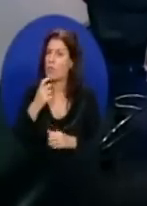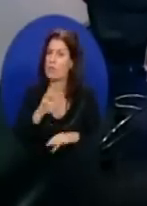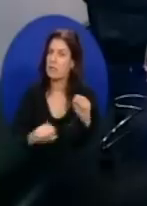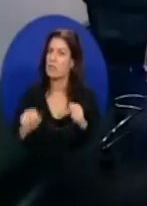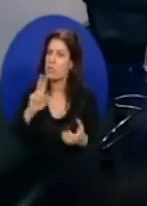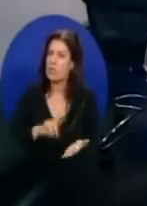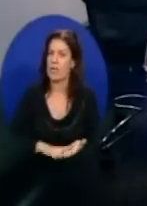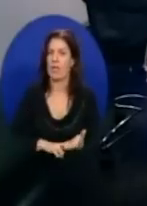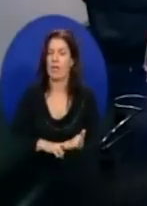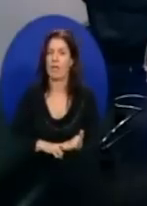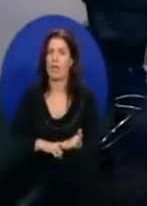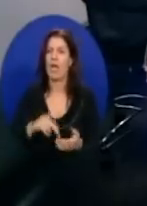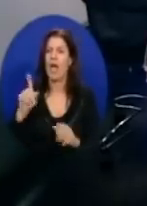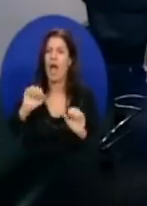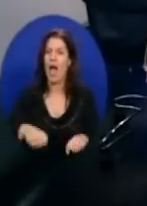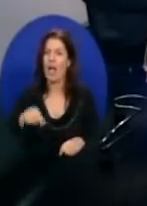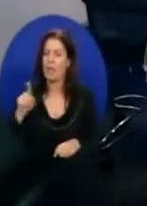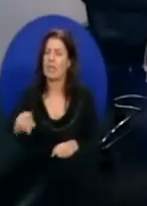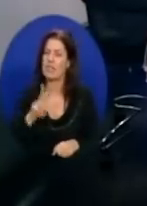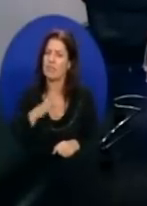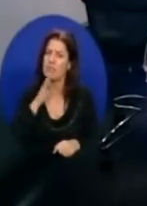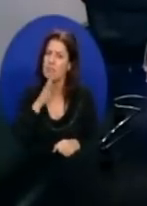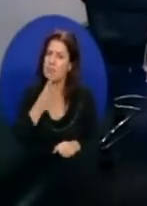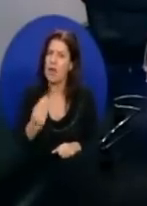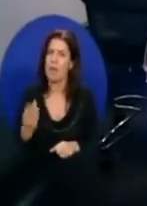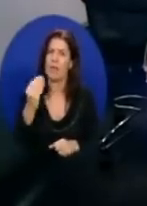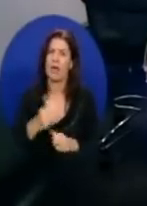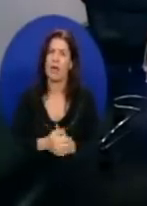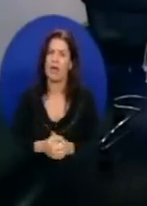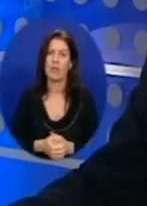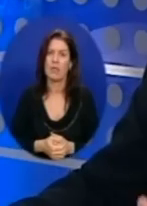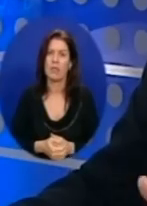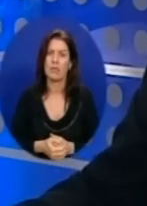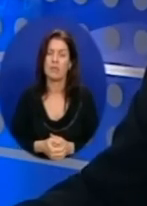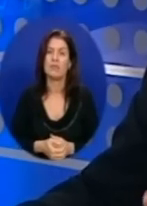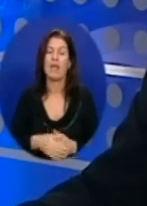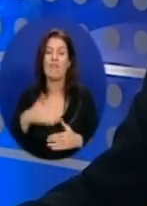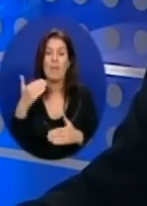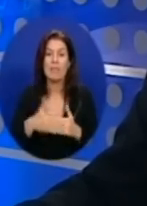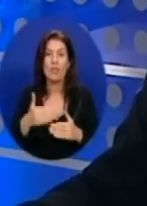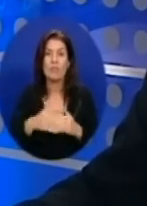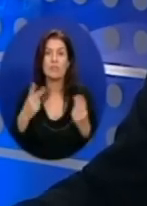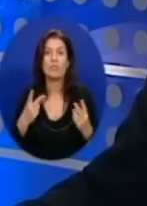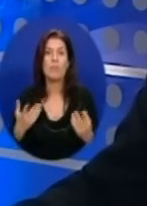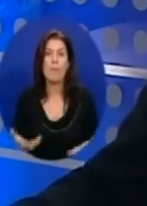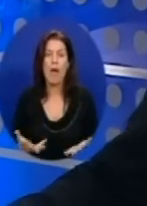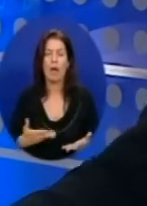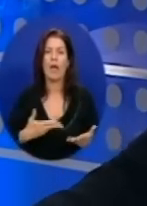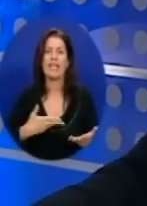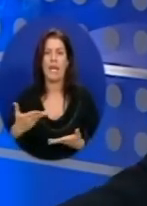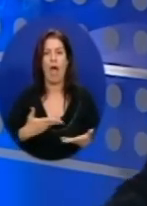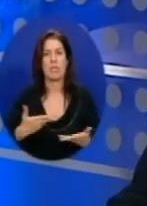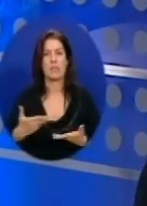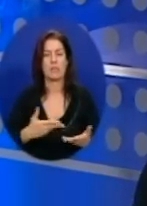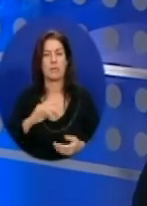של עובדי קבלן, שאנחנו יודעים על כל הצרות שלה, על המשכורות והתנאים, בסוף זה היחס. החבר'ה האלה מתייחסים אליהם גרוע,